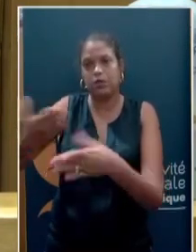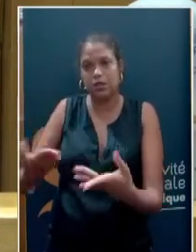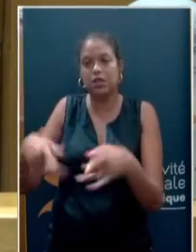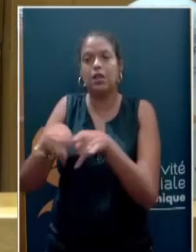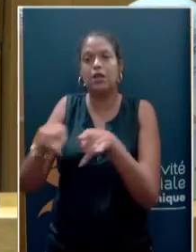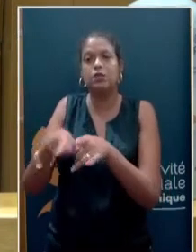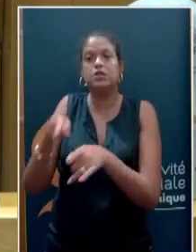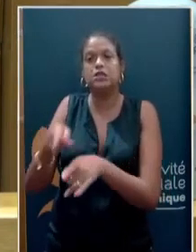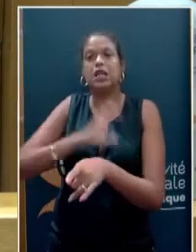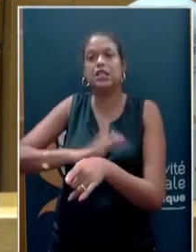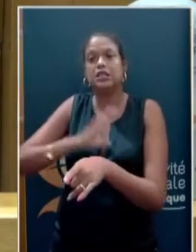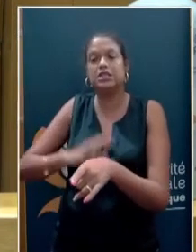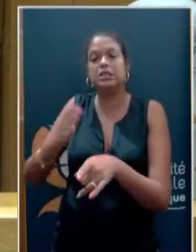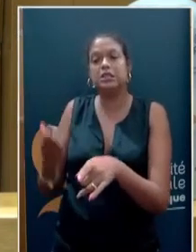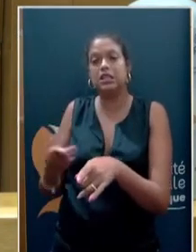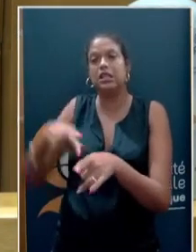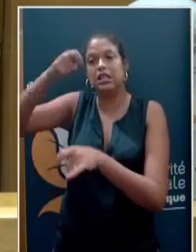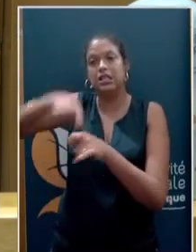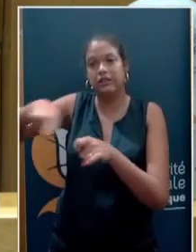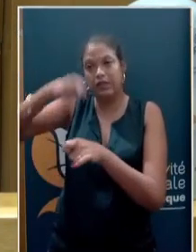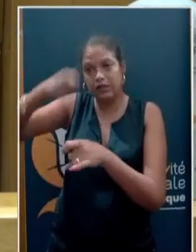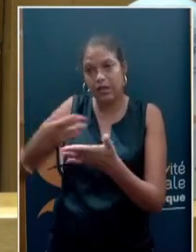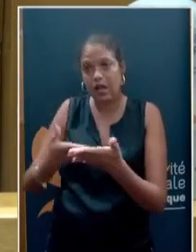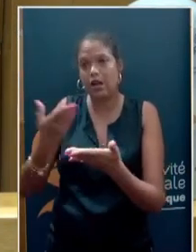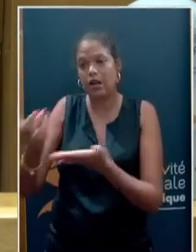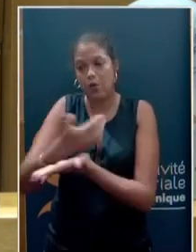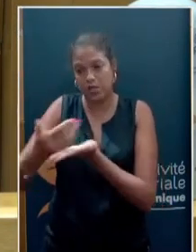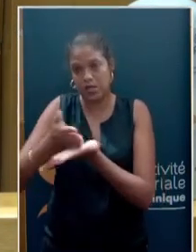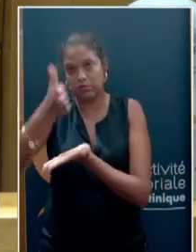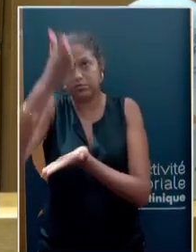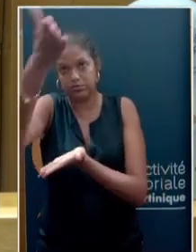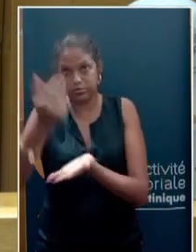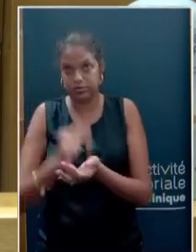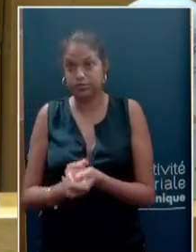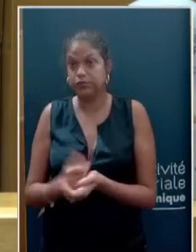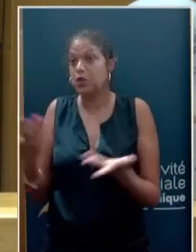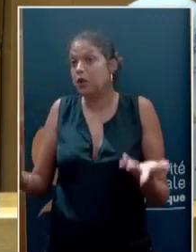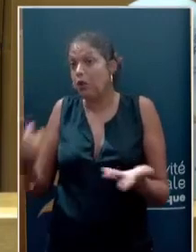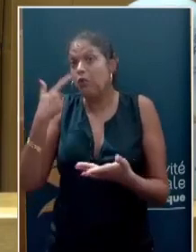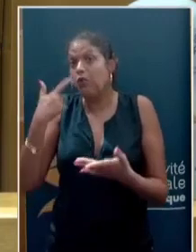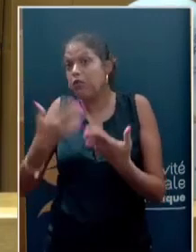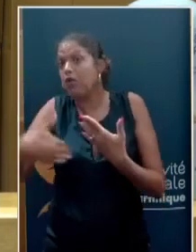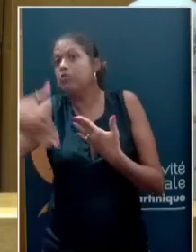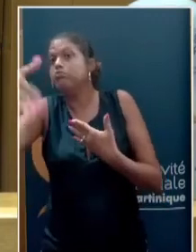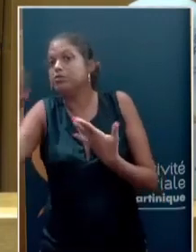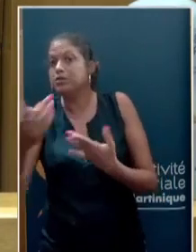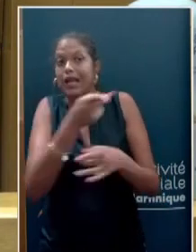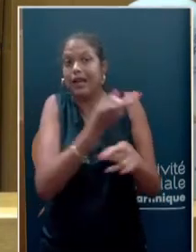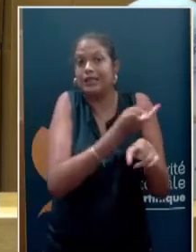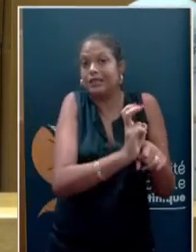d'essayer d'évaluer les recettes futures. Donc c'est l'avenir qui va nous dire si le risque que vous avez